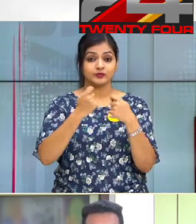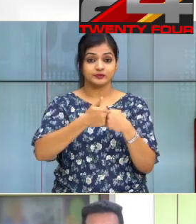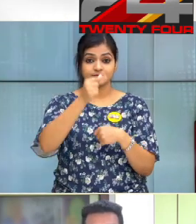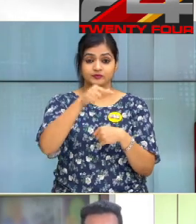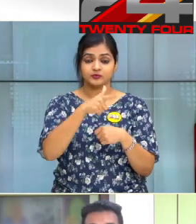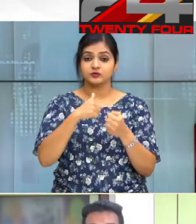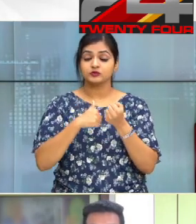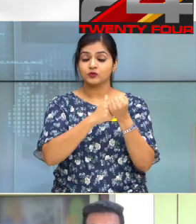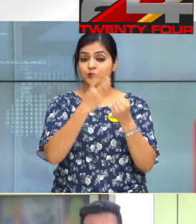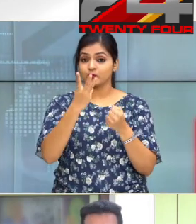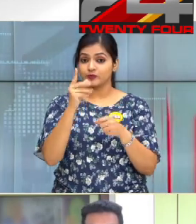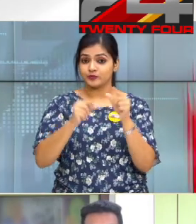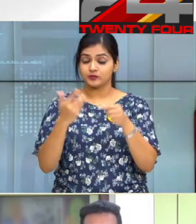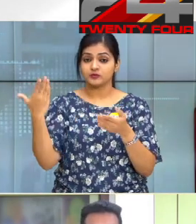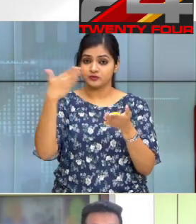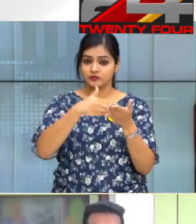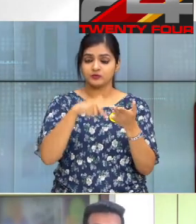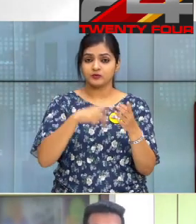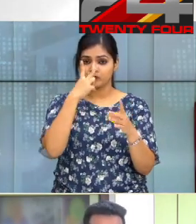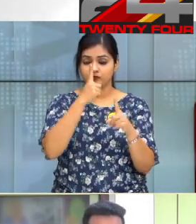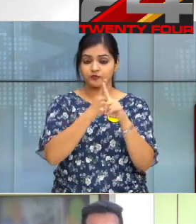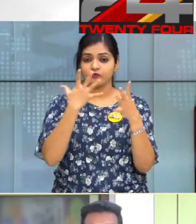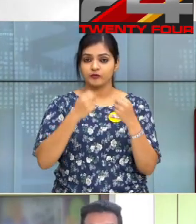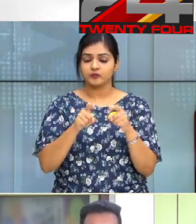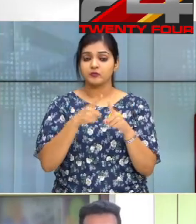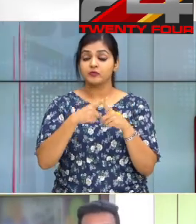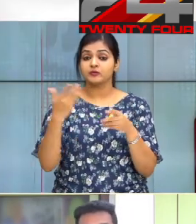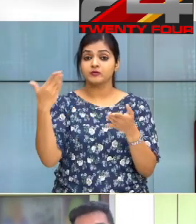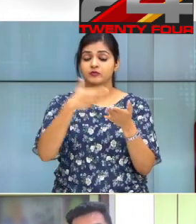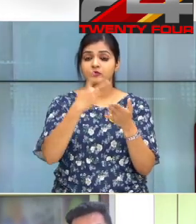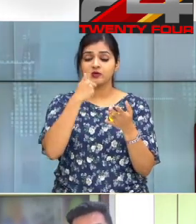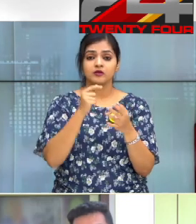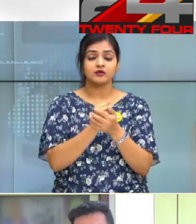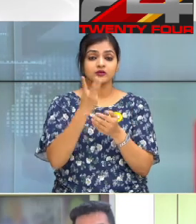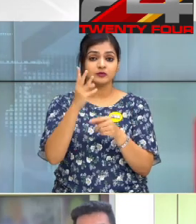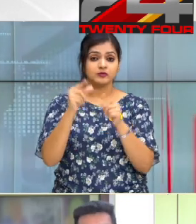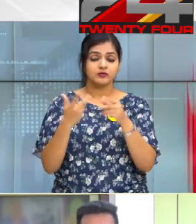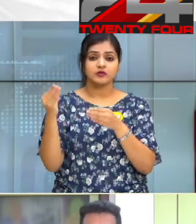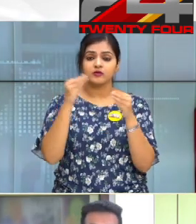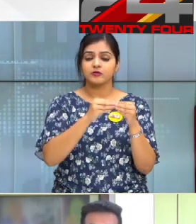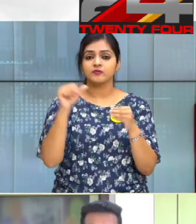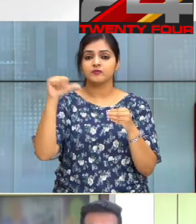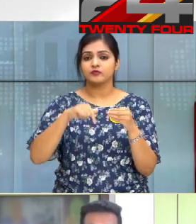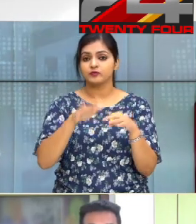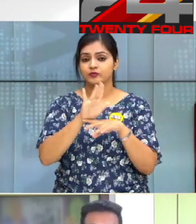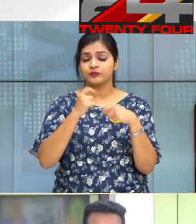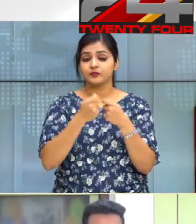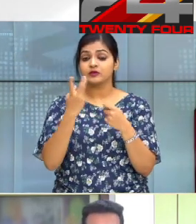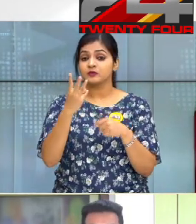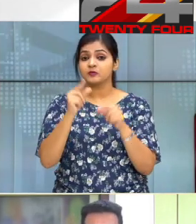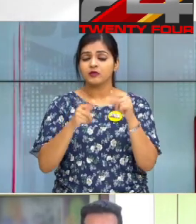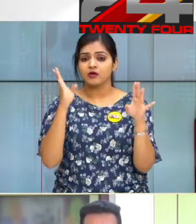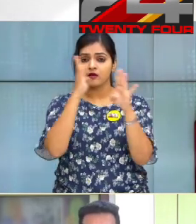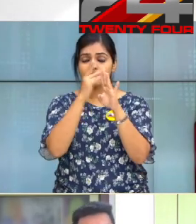ഈ പിന്തുണച്ചവരെ നേരിട്ട് ഹാജരാക്കാൻ സമയം നൽകി. പക്ഷേ ഇവരെ ഹാജരാക്കുന്നതിൽ കോൺഗ്രസ് പരാജയപ്പെട്ടു. ഇവരെവിടെയാണെന്നുള്ള കാര്യത്തിൽ